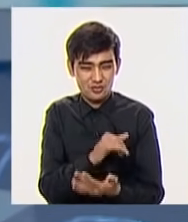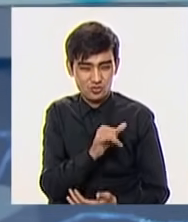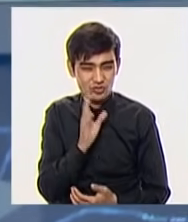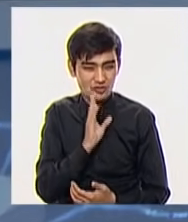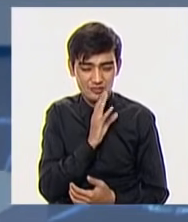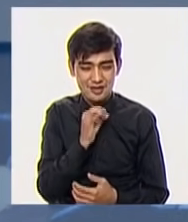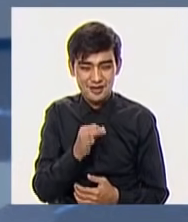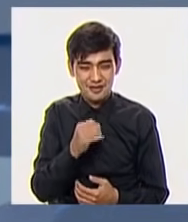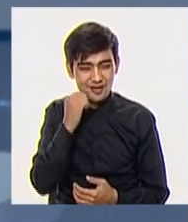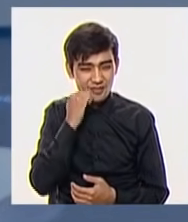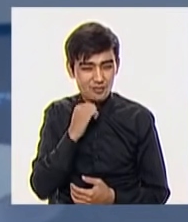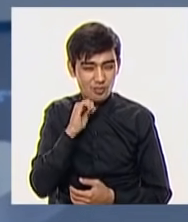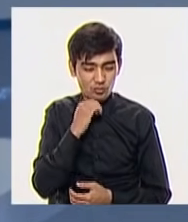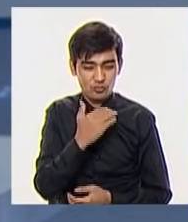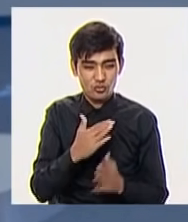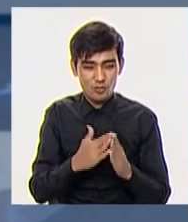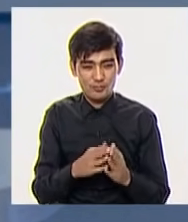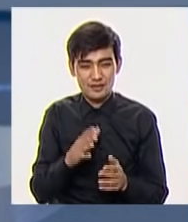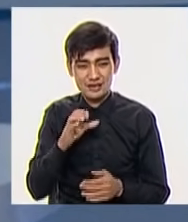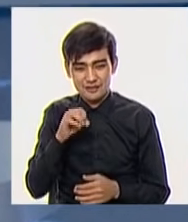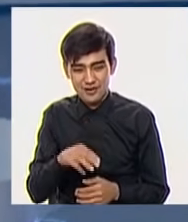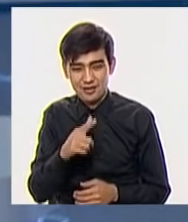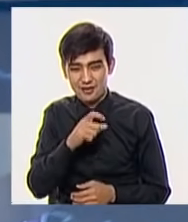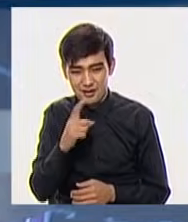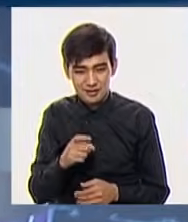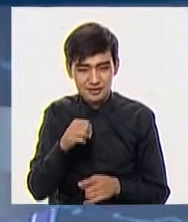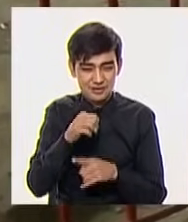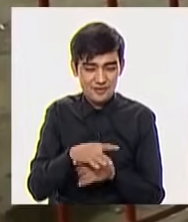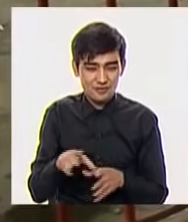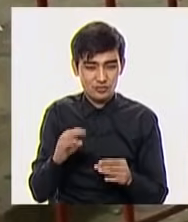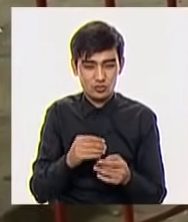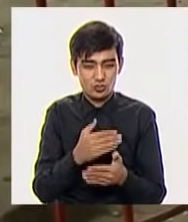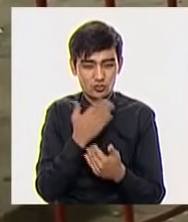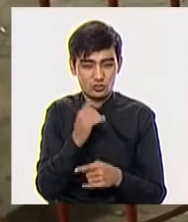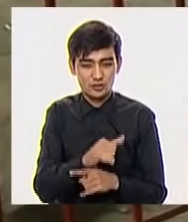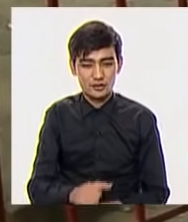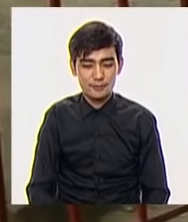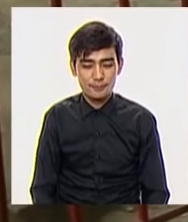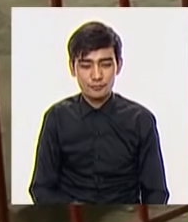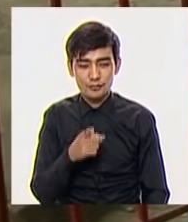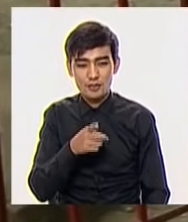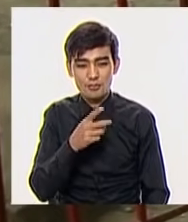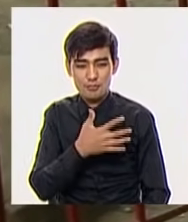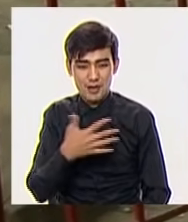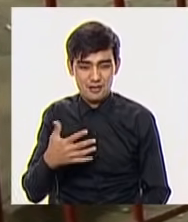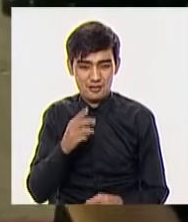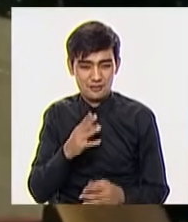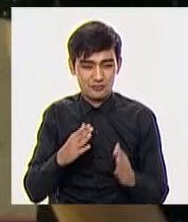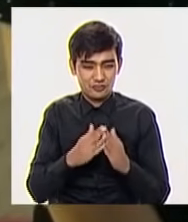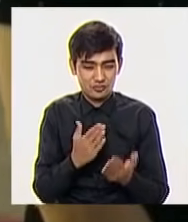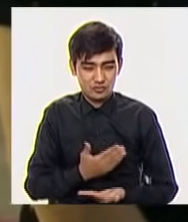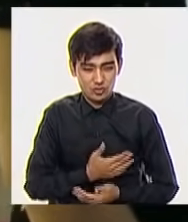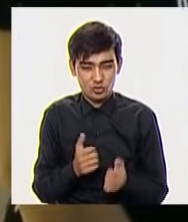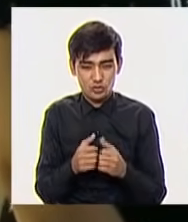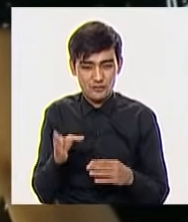тұрғындар қарттың пәтері су, жарық, газдан ажыратылған дейді. Мына 5 қабатты үйде тұратын әже көршілердің көптен